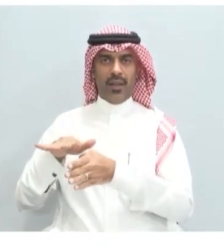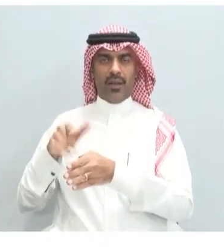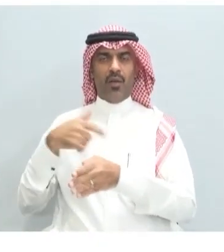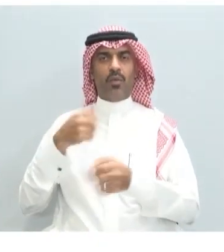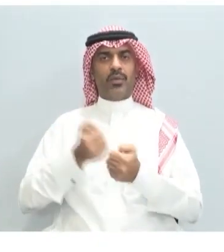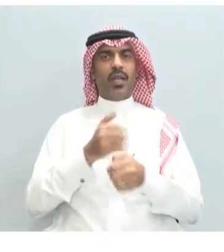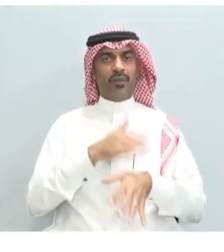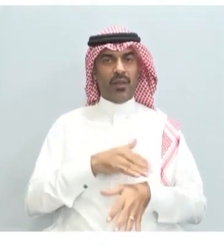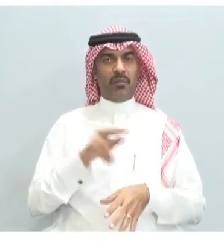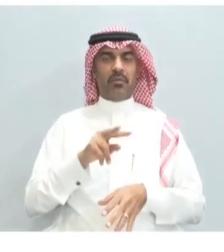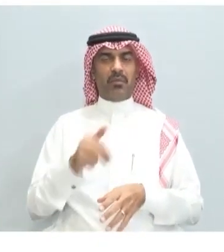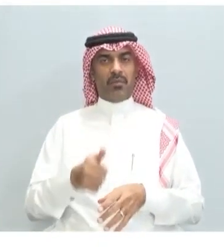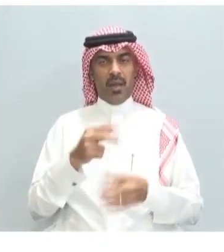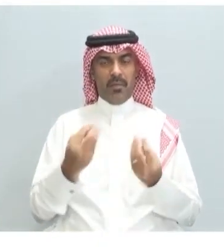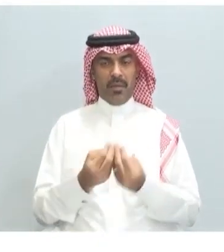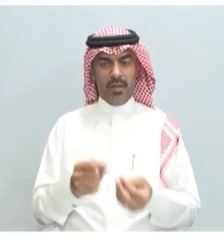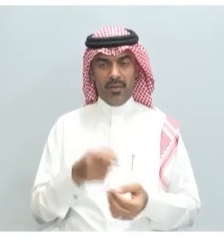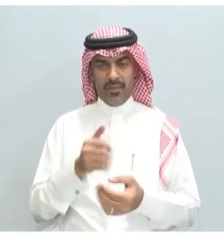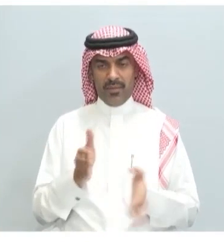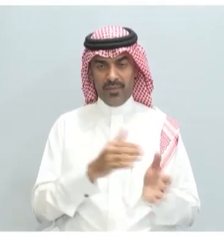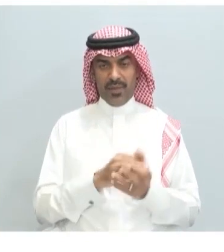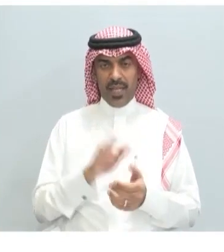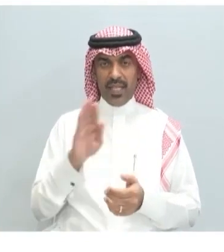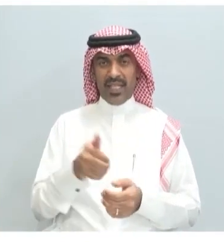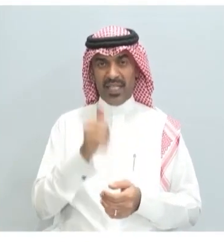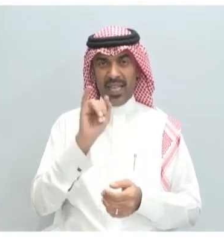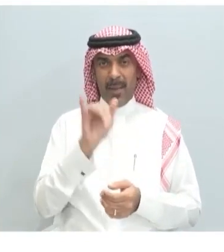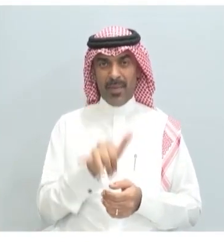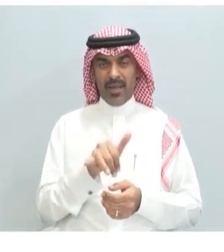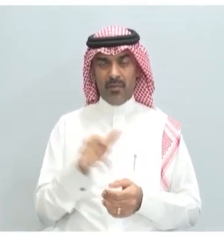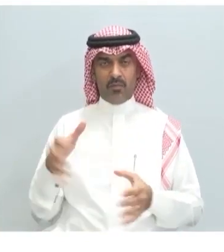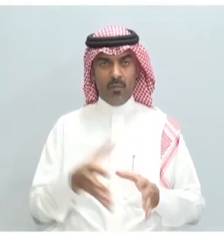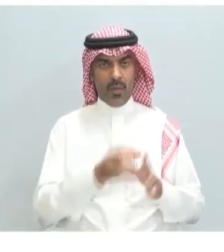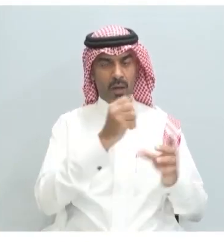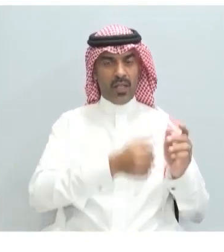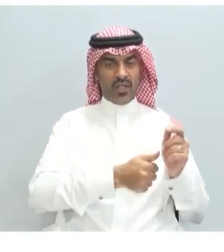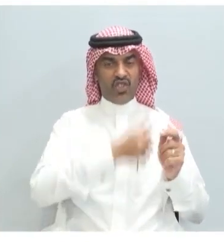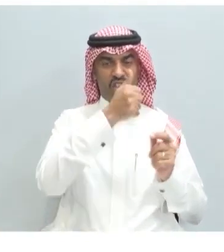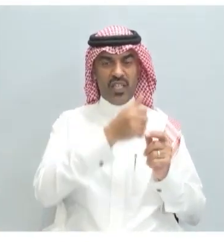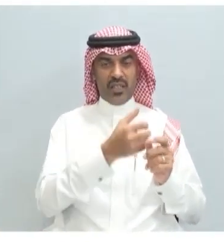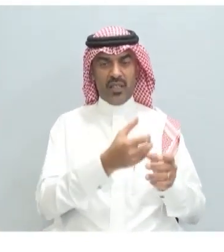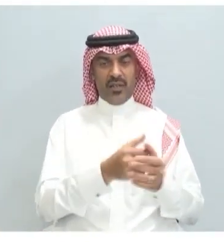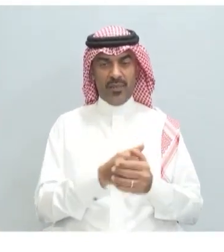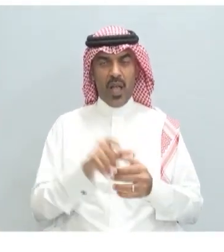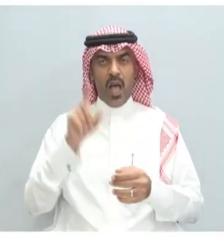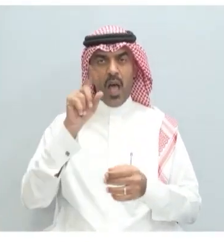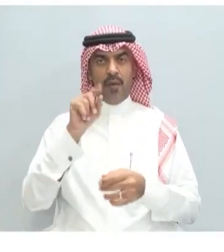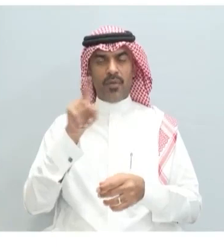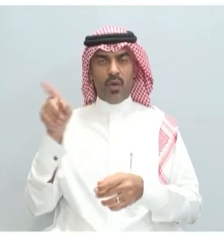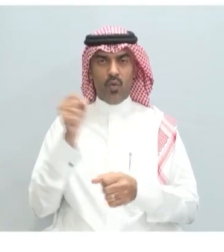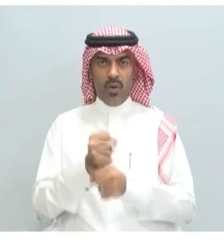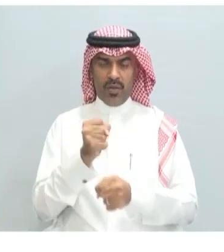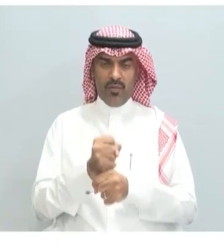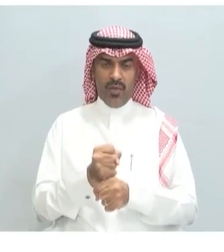هذا حصل سامي على جائزه افضل اداء لموظفي شركه وكانت جائزه ان يختار عشوائيا بين اربع بطاقات